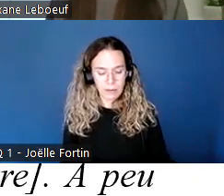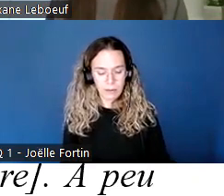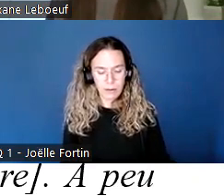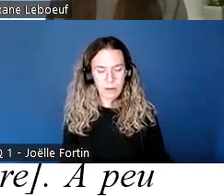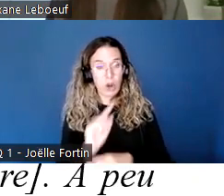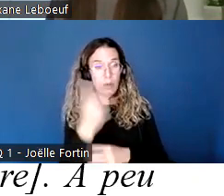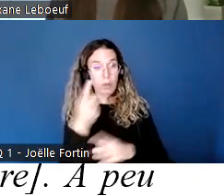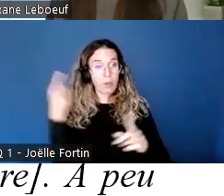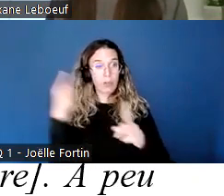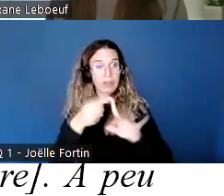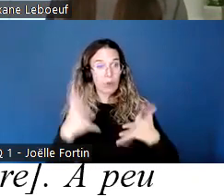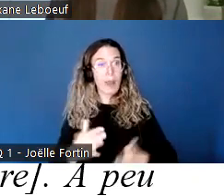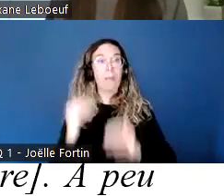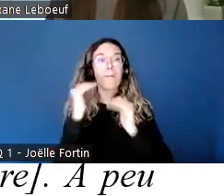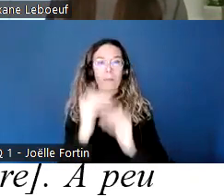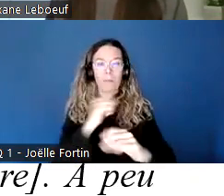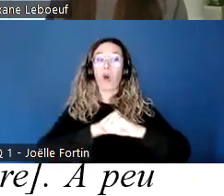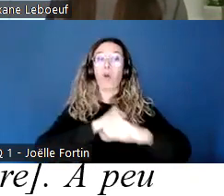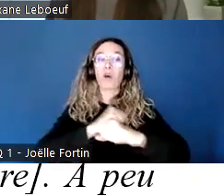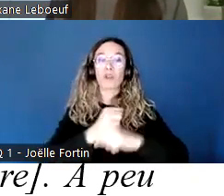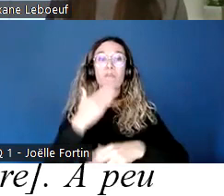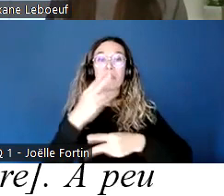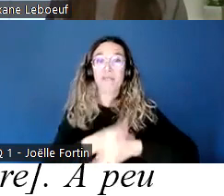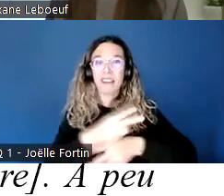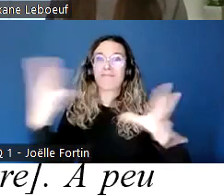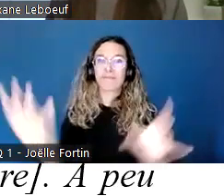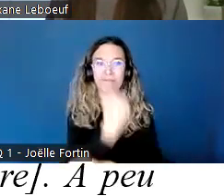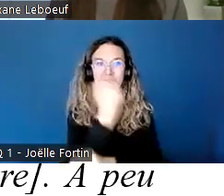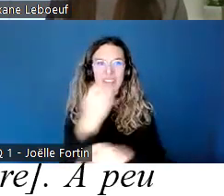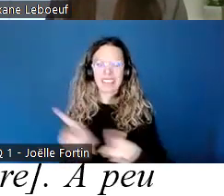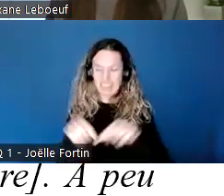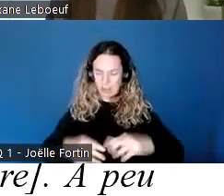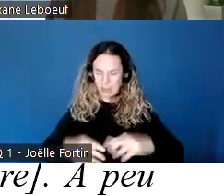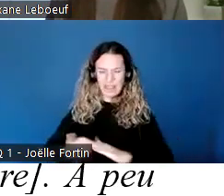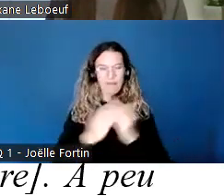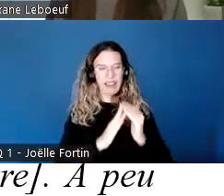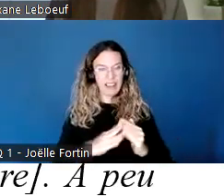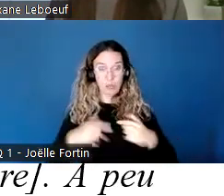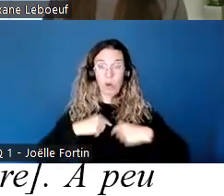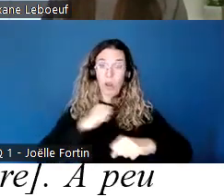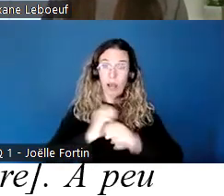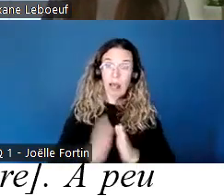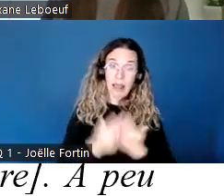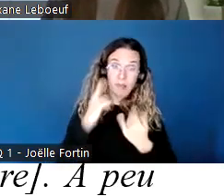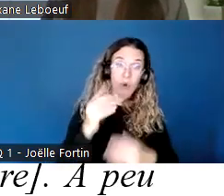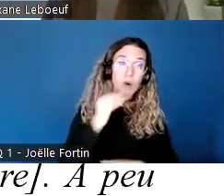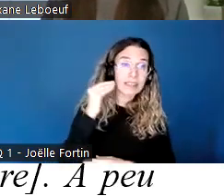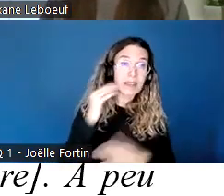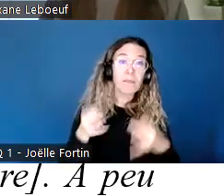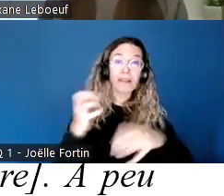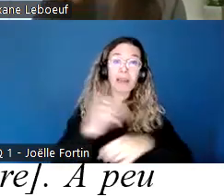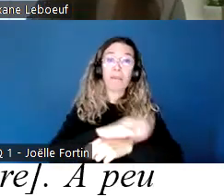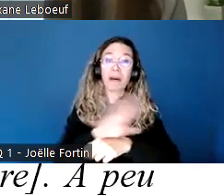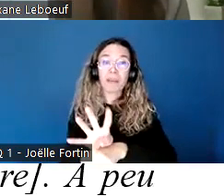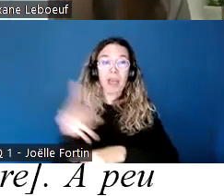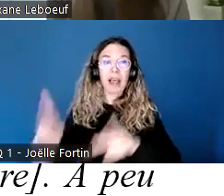ça a été atteint. La citation dit « C'est un village ici. J'ai publié des livres ici pour la résidence durant la pandémie pour que